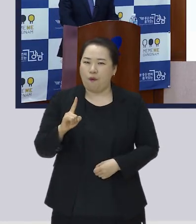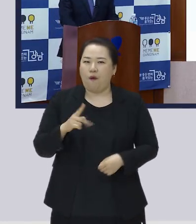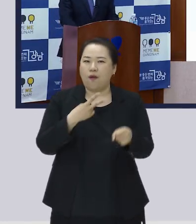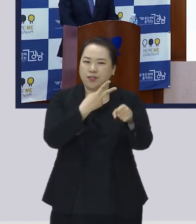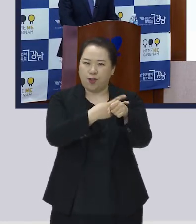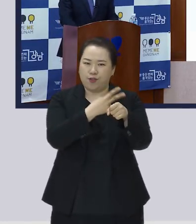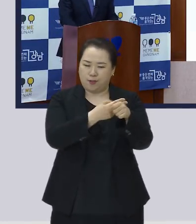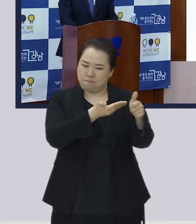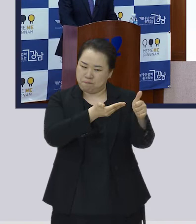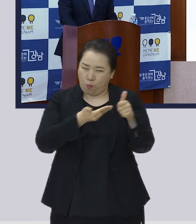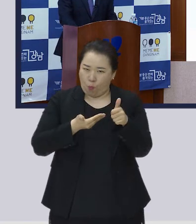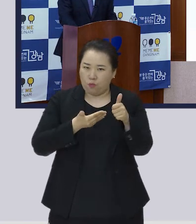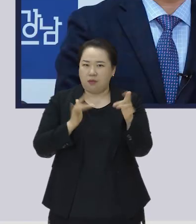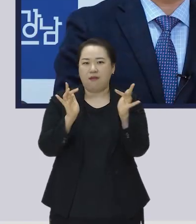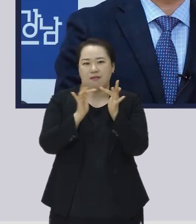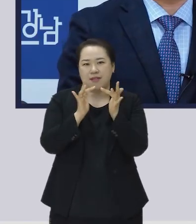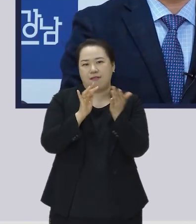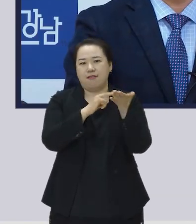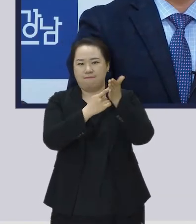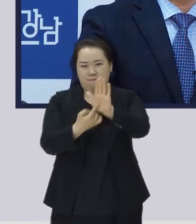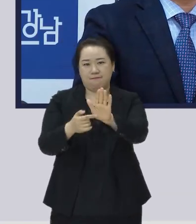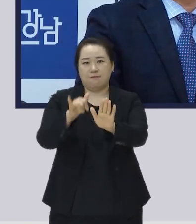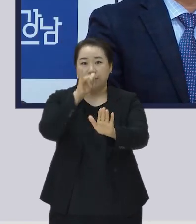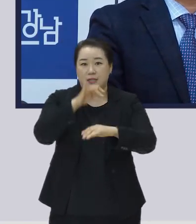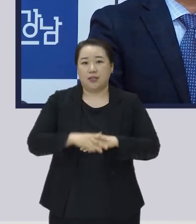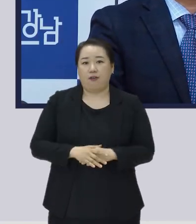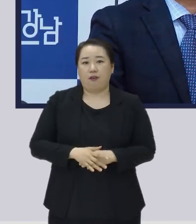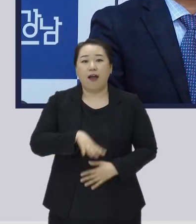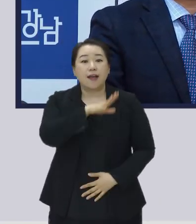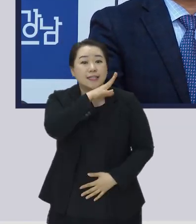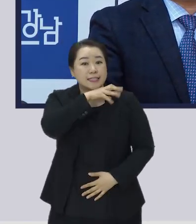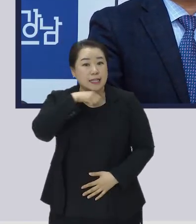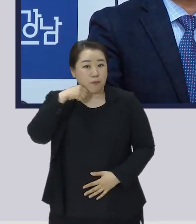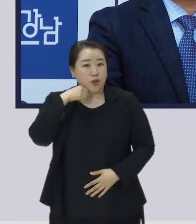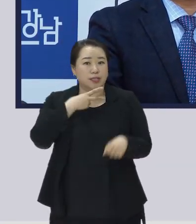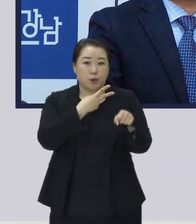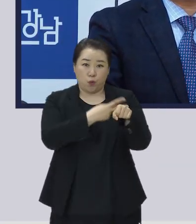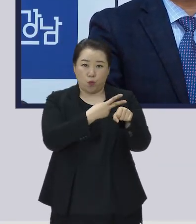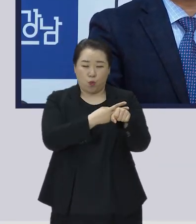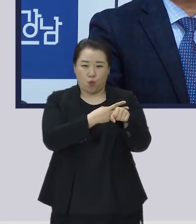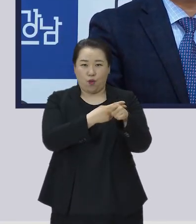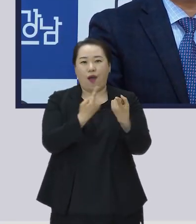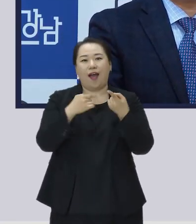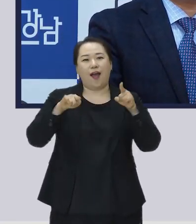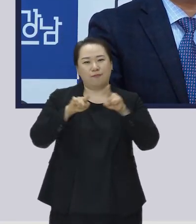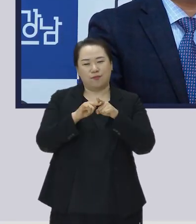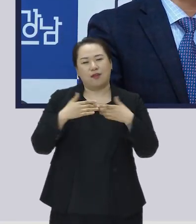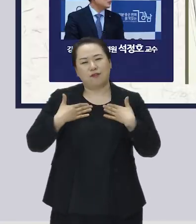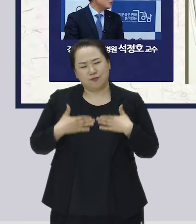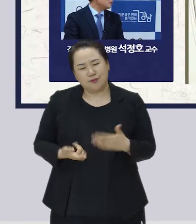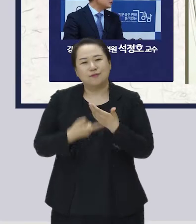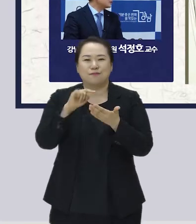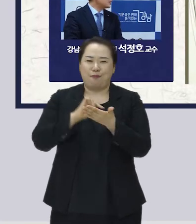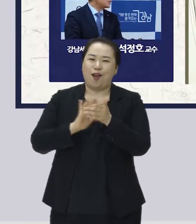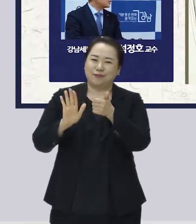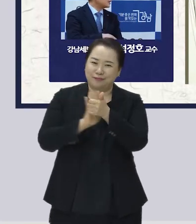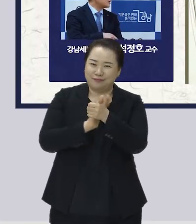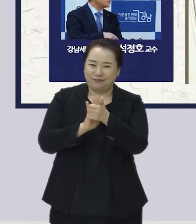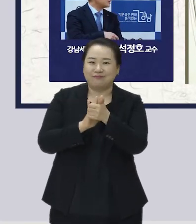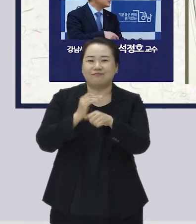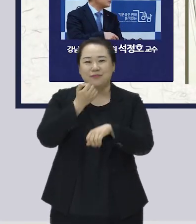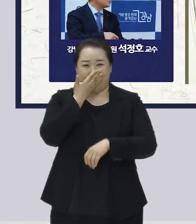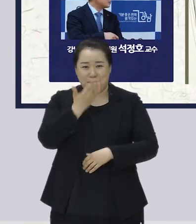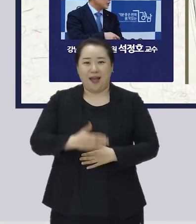명의와 함께하는 건강 콘서트 동영상을 준비했습니다. 강남 세브란스병원 석정호 교수와 함께 지친 마음을